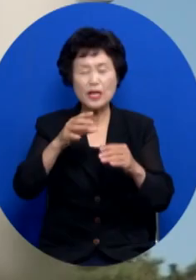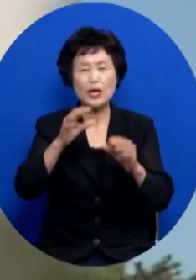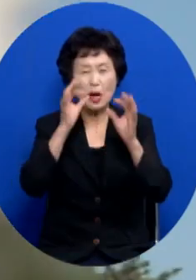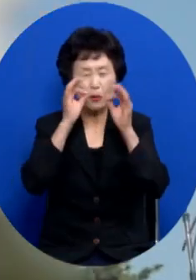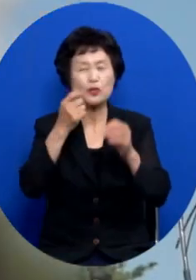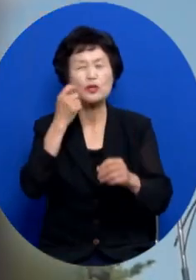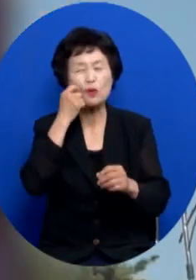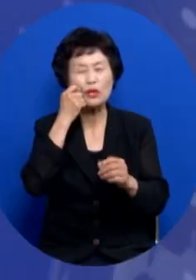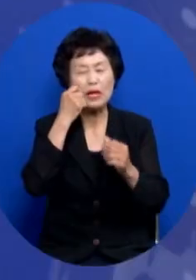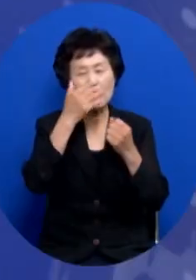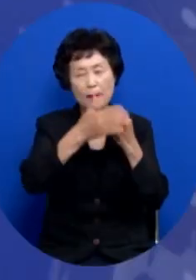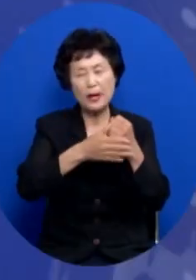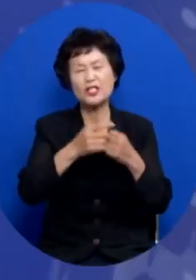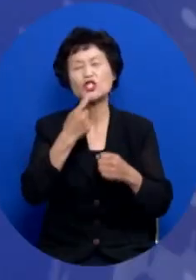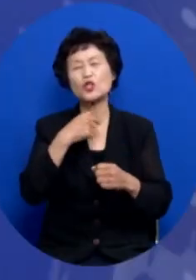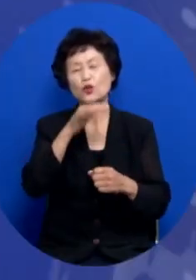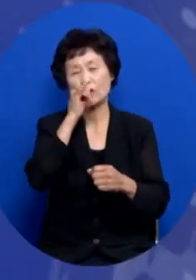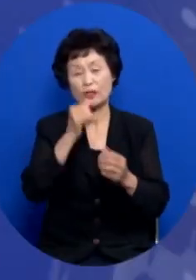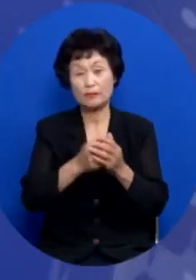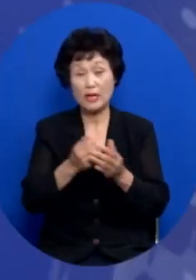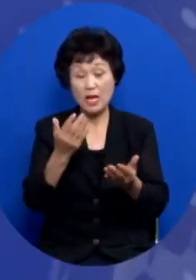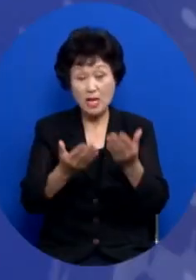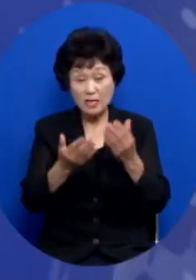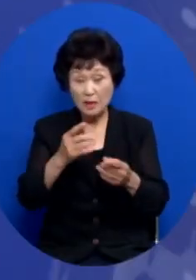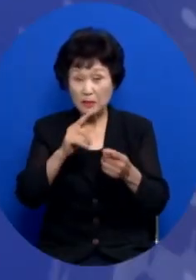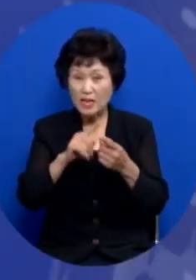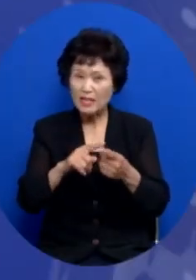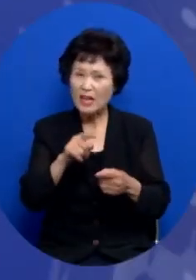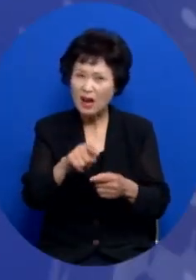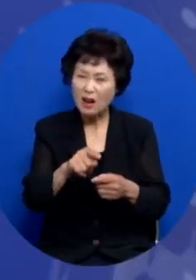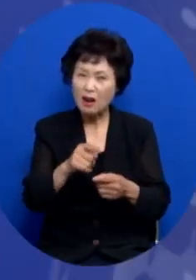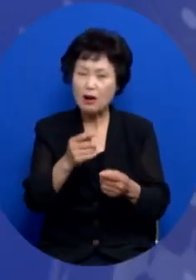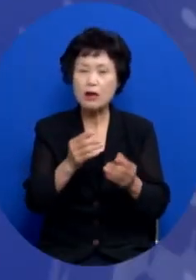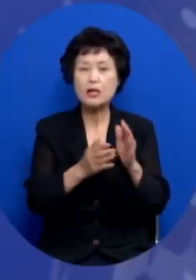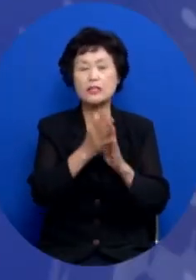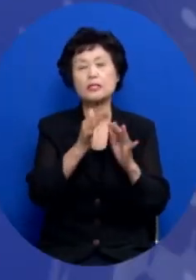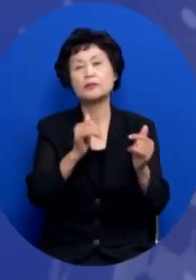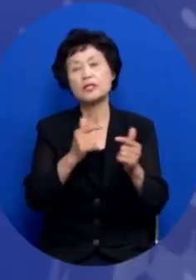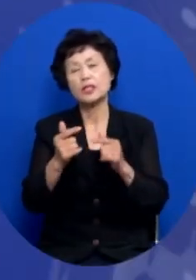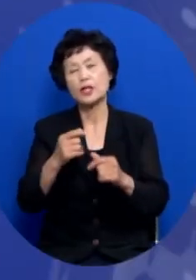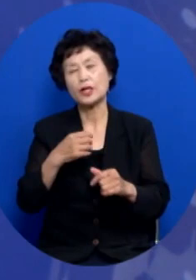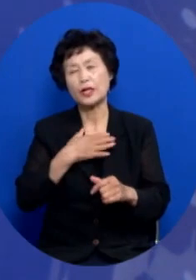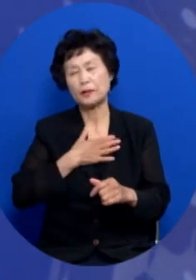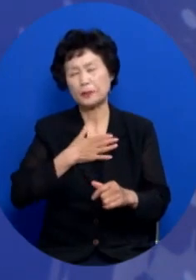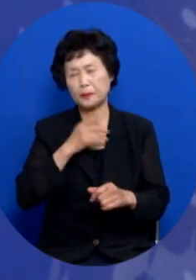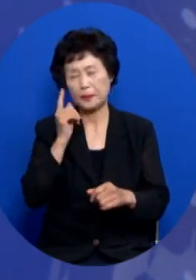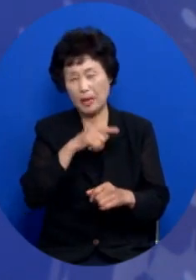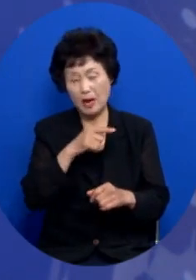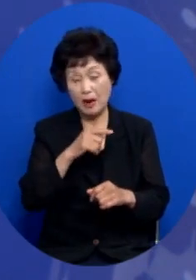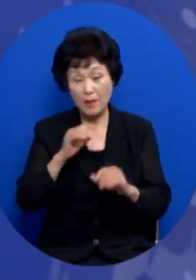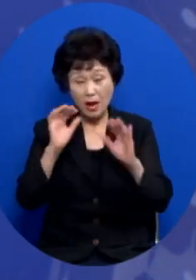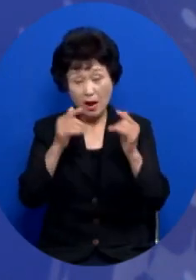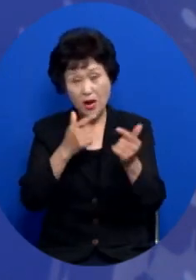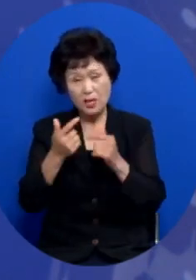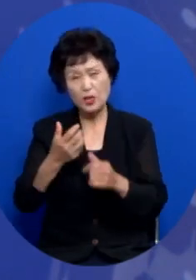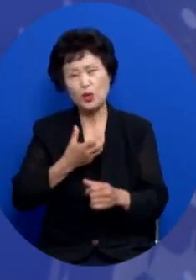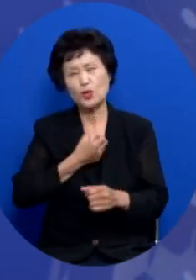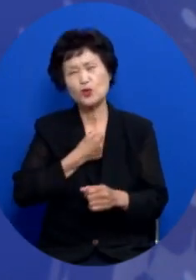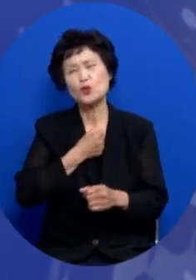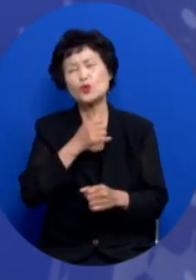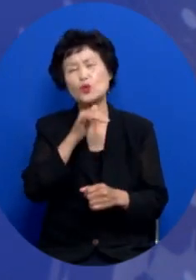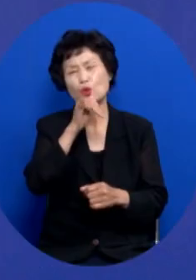했습니다. 차별에 대항하는 행진이 시민들에게는 불쾌감을 또 아이들에게는 충격을 주고 있진 않은지 생각해 볼